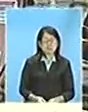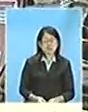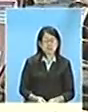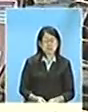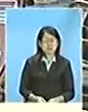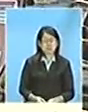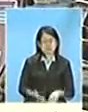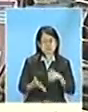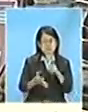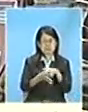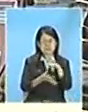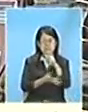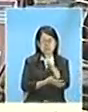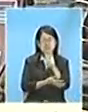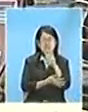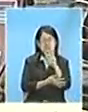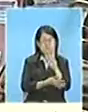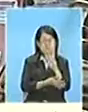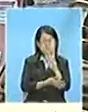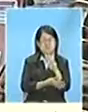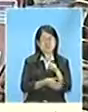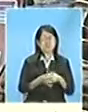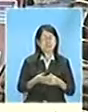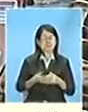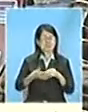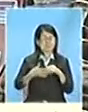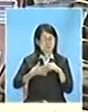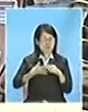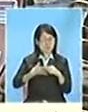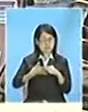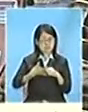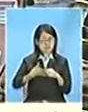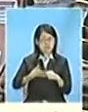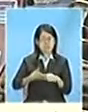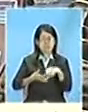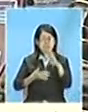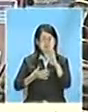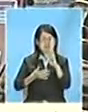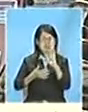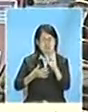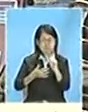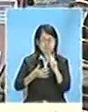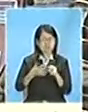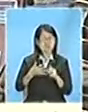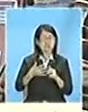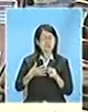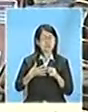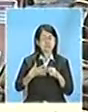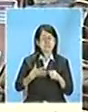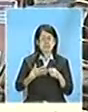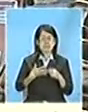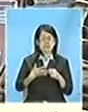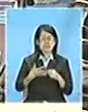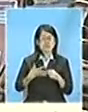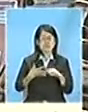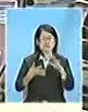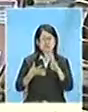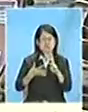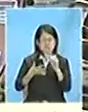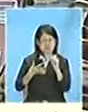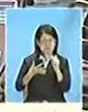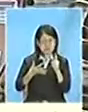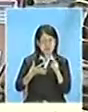นางนิลวรรณเพชรบุรนินนายบัญชาพงอายุกูลนายบวรศักดิ์คณ